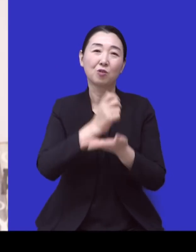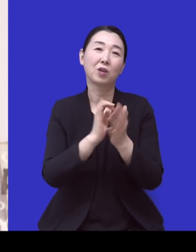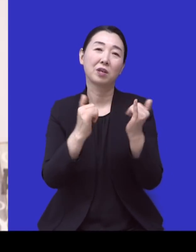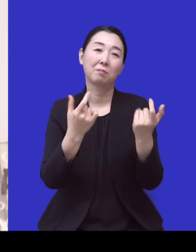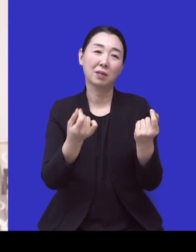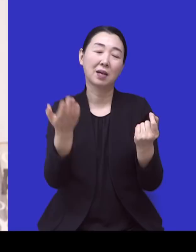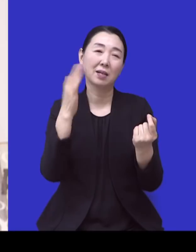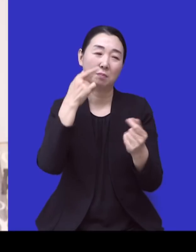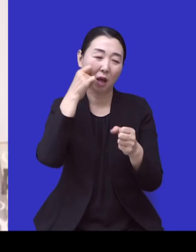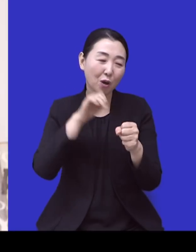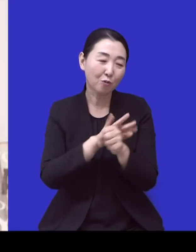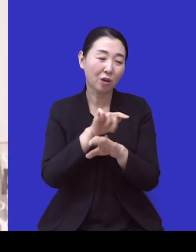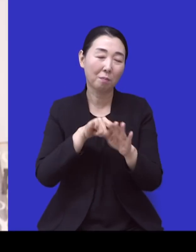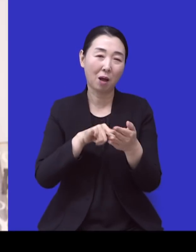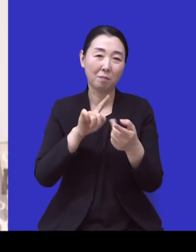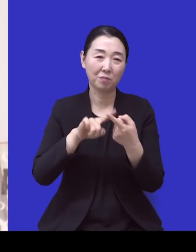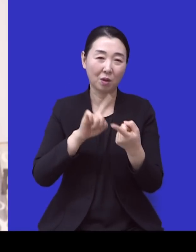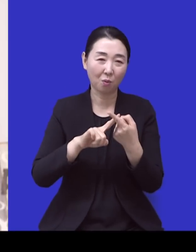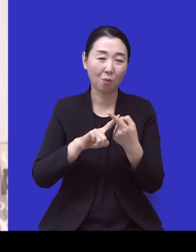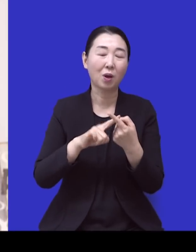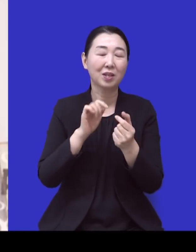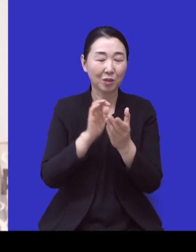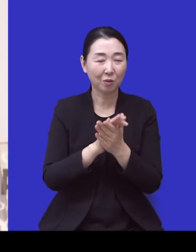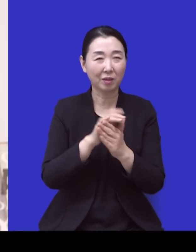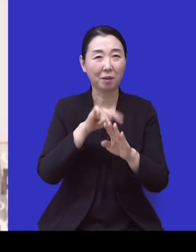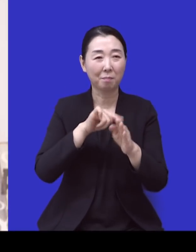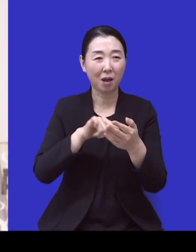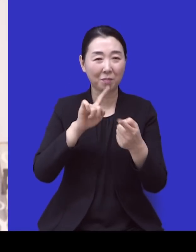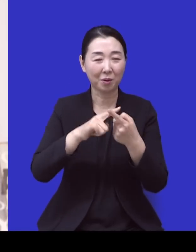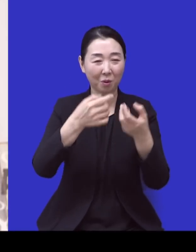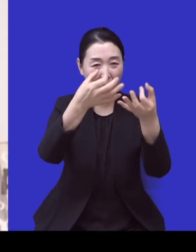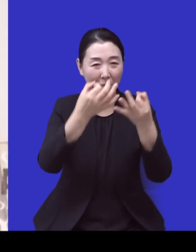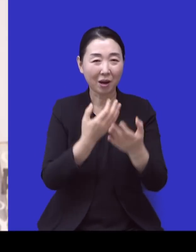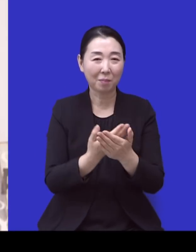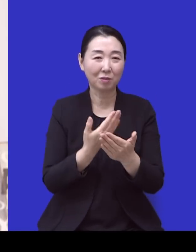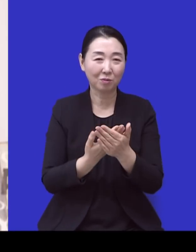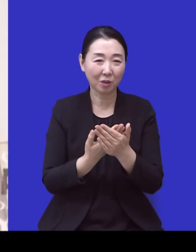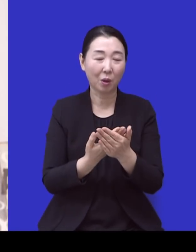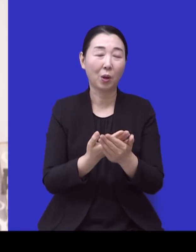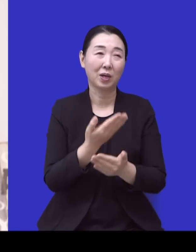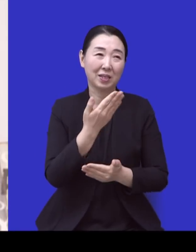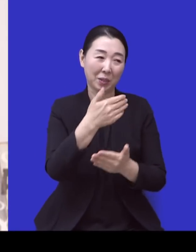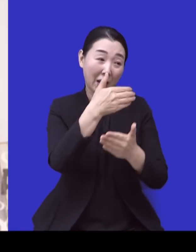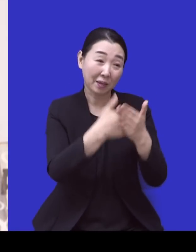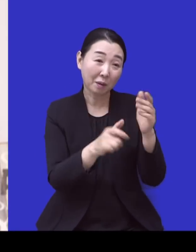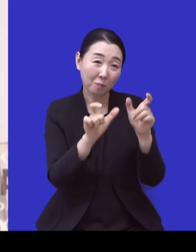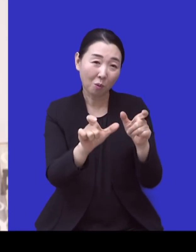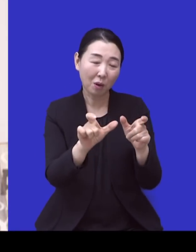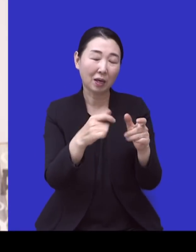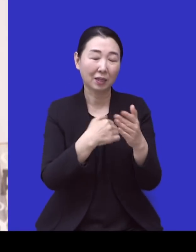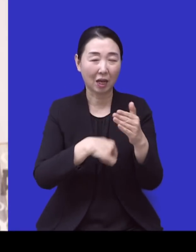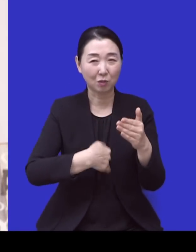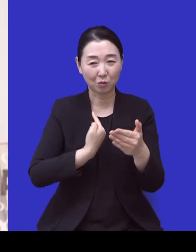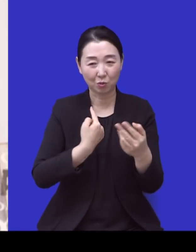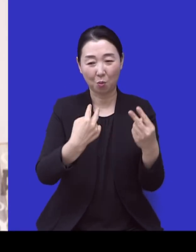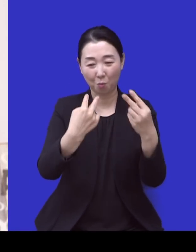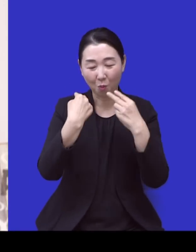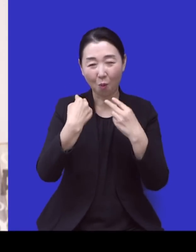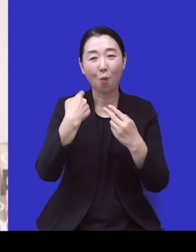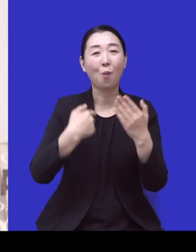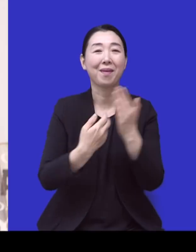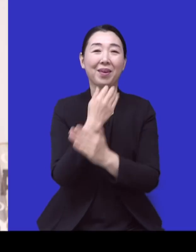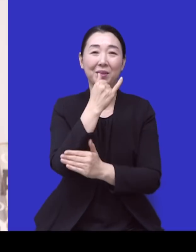그래도 긍휼한 마음으로 기도하는 마음으로 바라봐 주세요. 저도 남겨주신 댓글 보면서 제 스스로를 너무 많이 돌아보고 회개하게